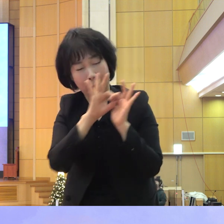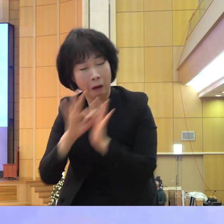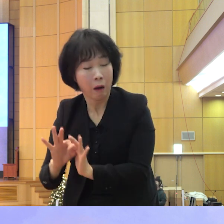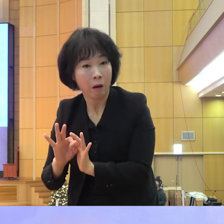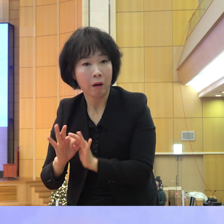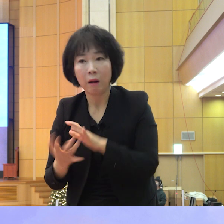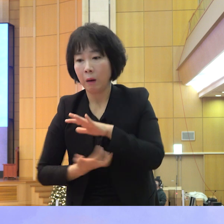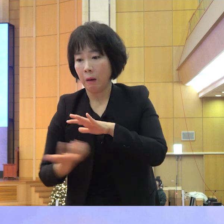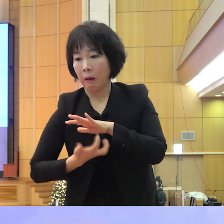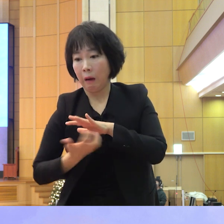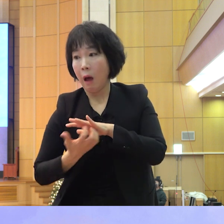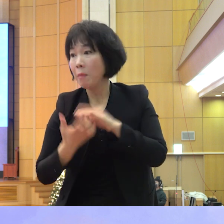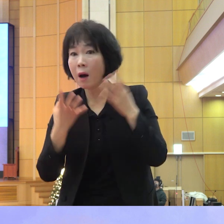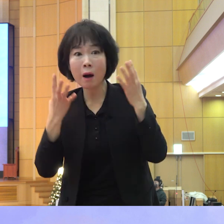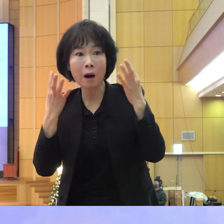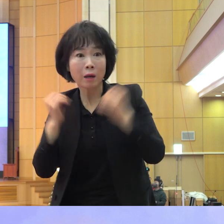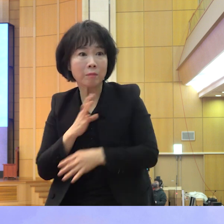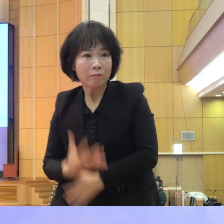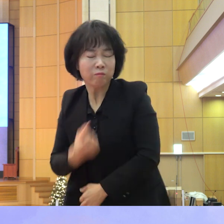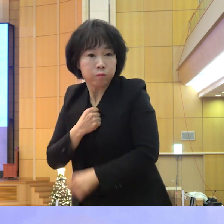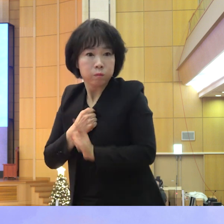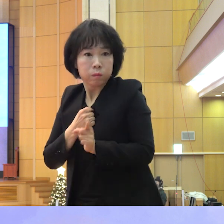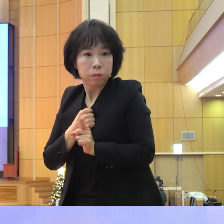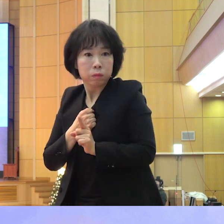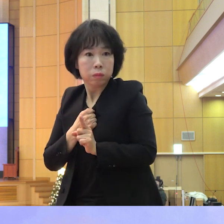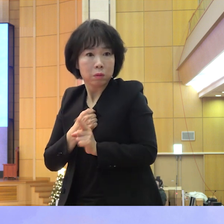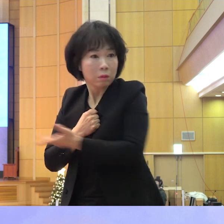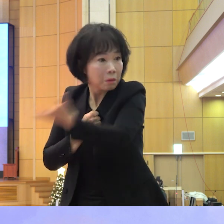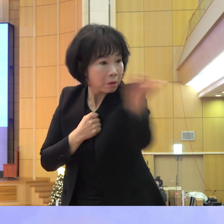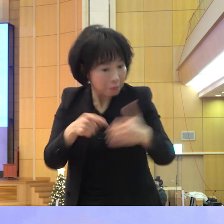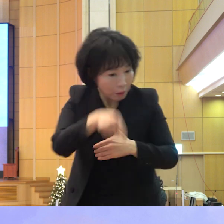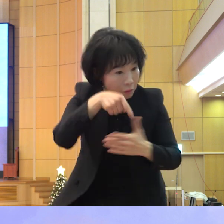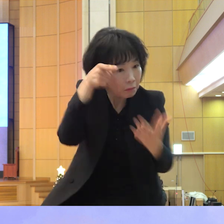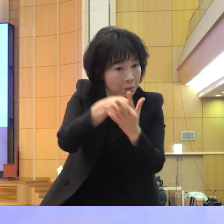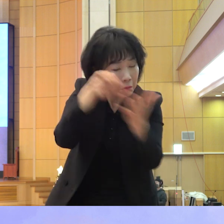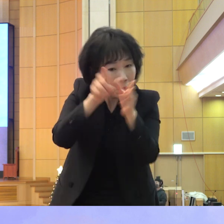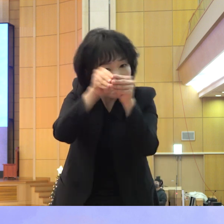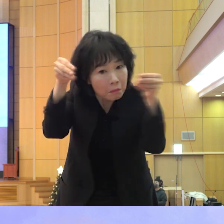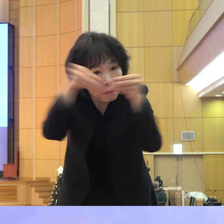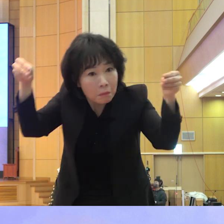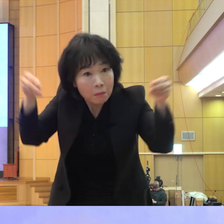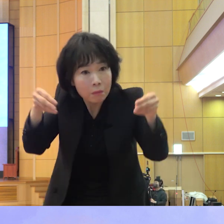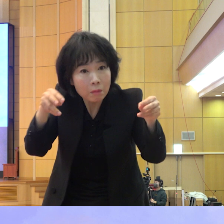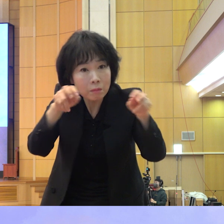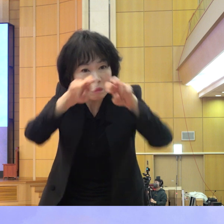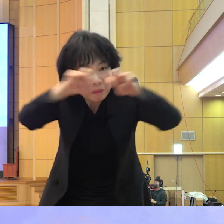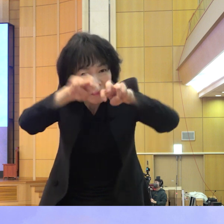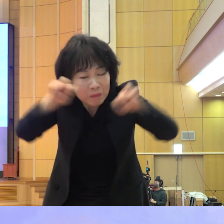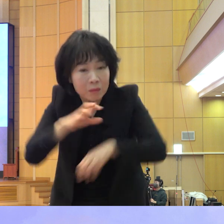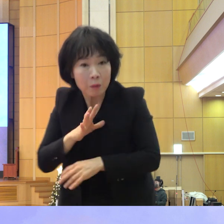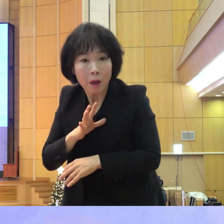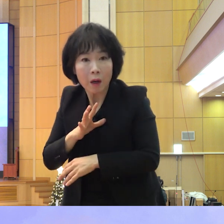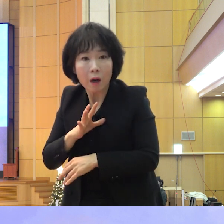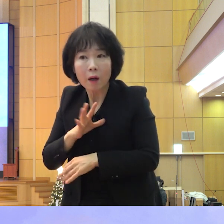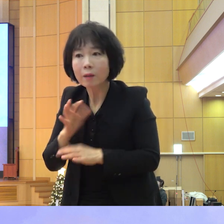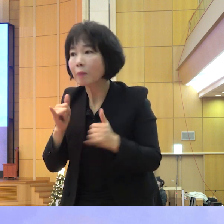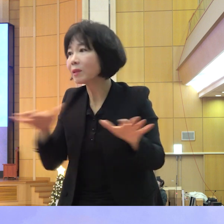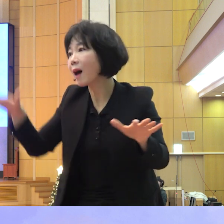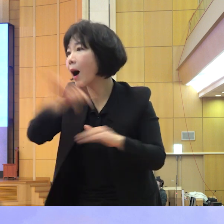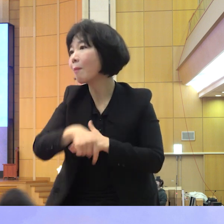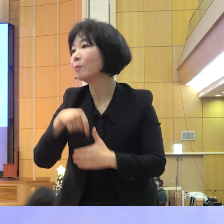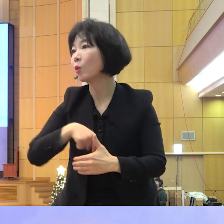사람들 마음을 들여다보니까 그 마음마다 다 생각이 악하고